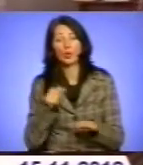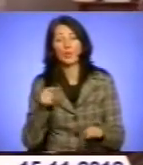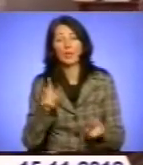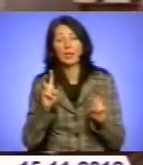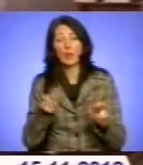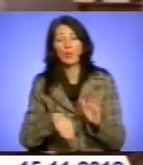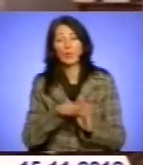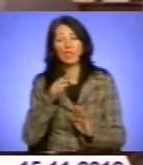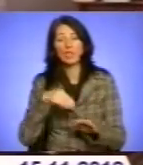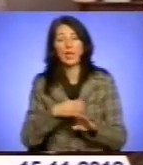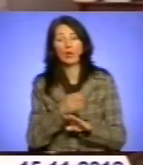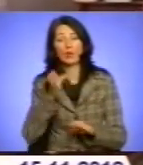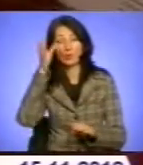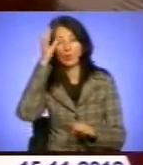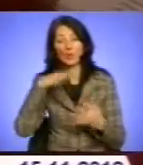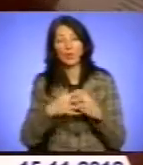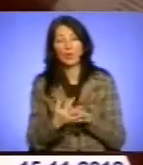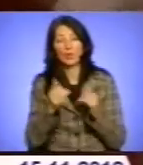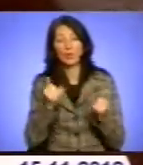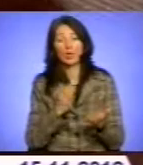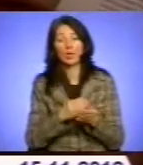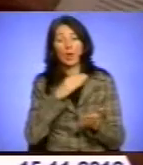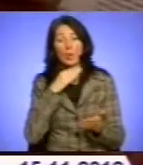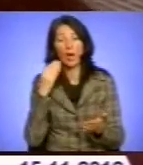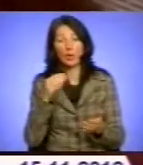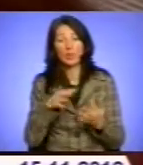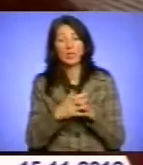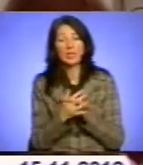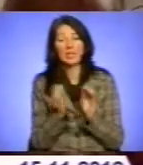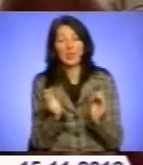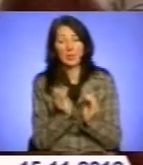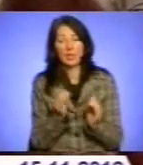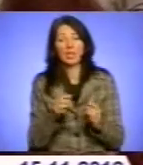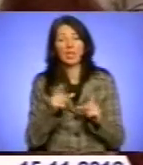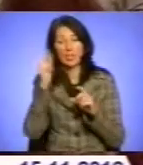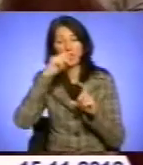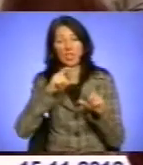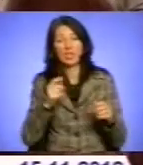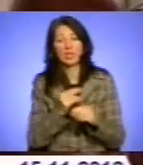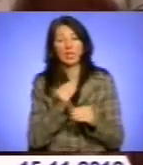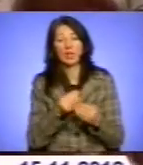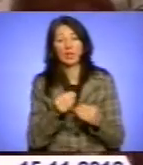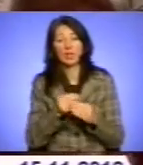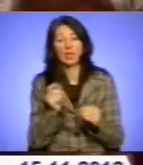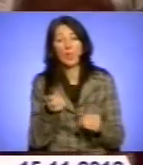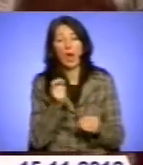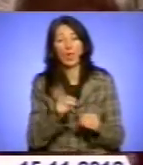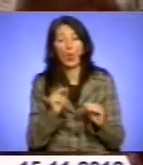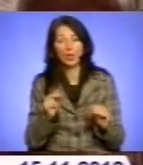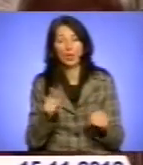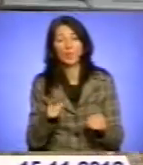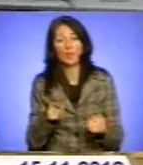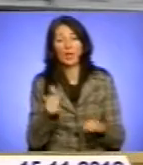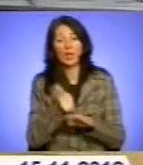у селах. Нині функціонує чимало маленьких сільських шкіл, у яких навчається до десятка учнів. Глава держави виступає за укрупнення осередків освіти.